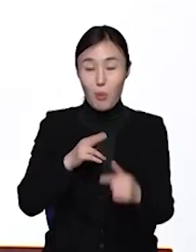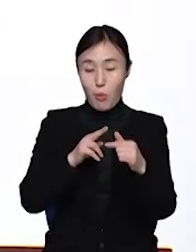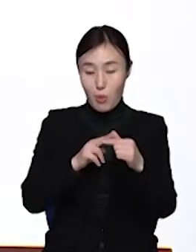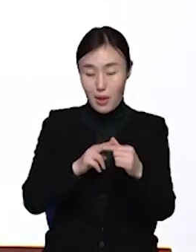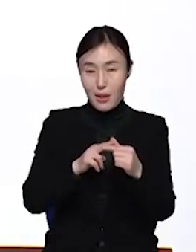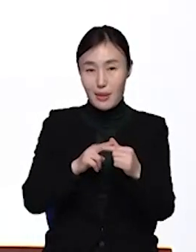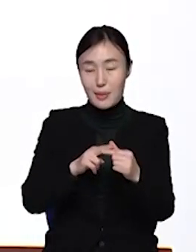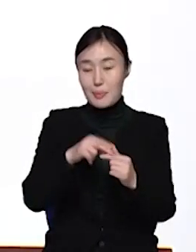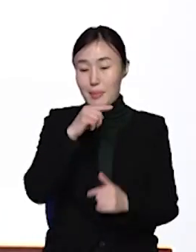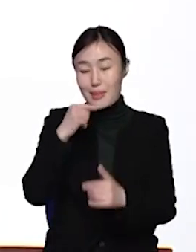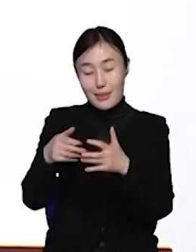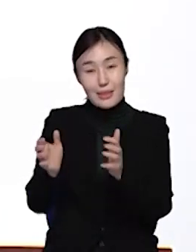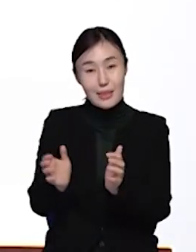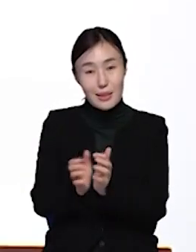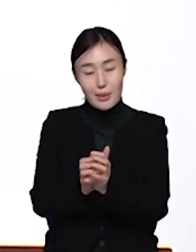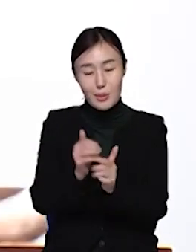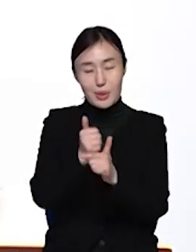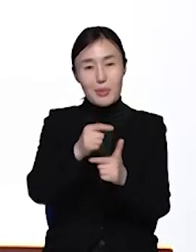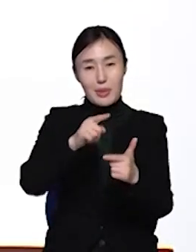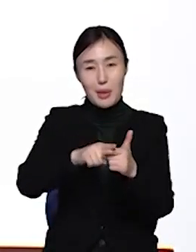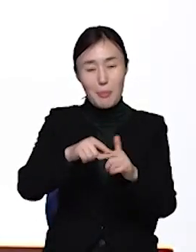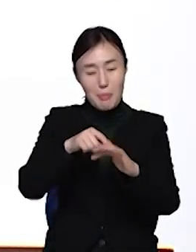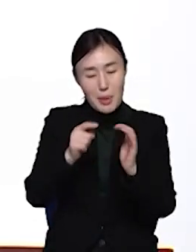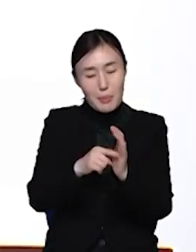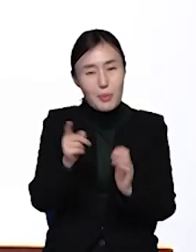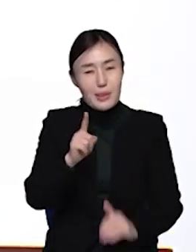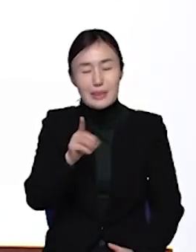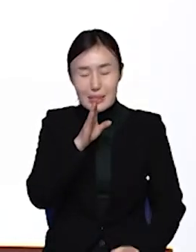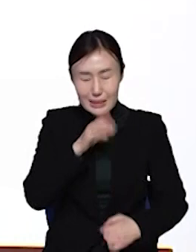당의 호남에 대한 마음은 진심입니다.